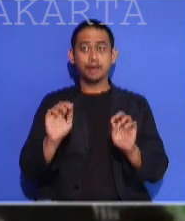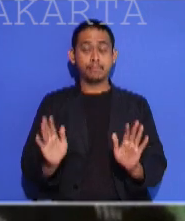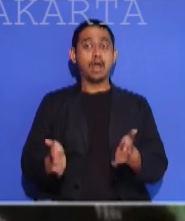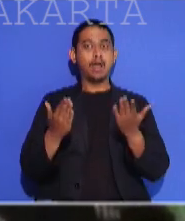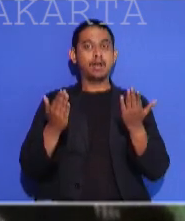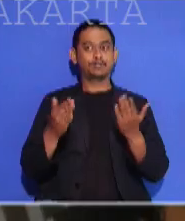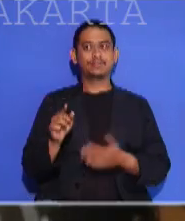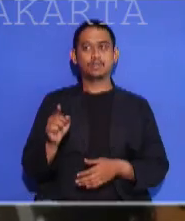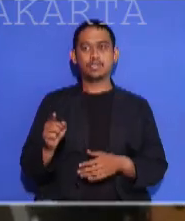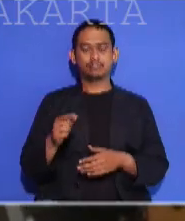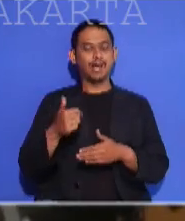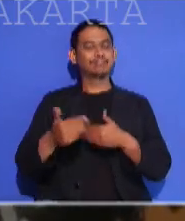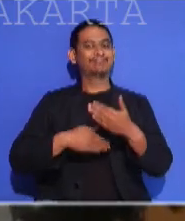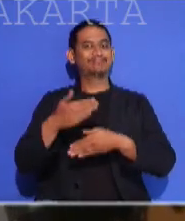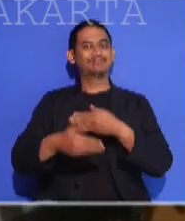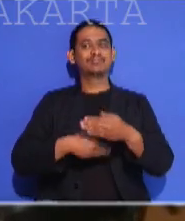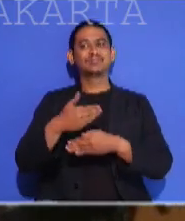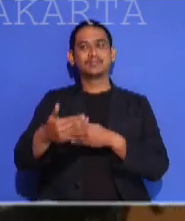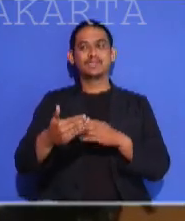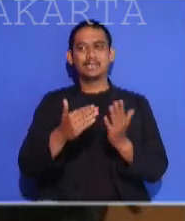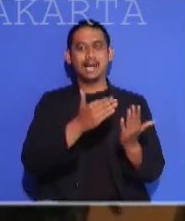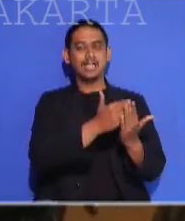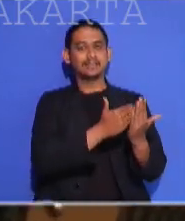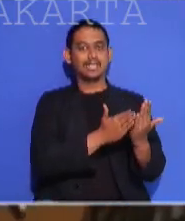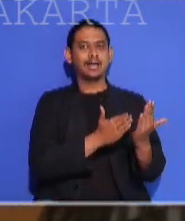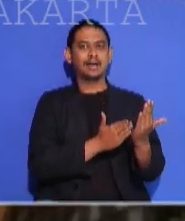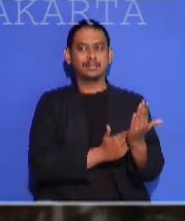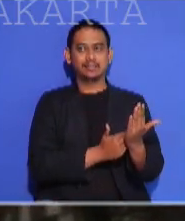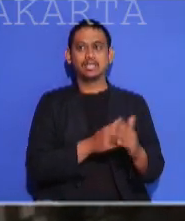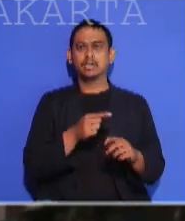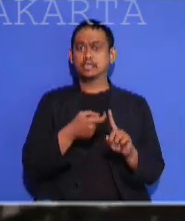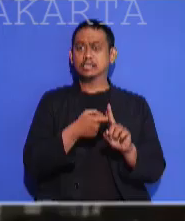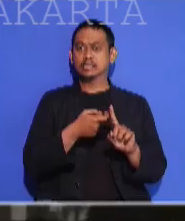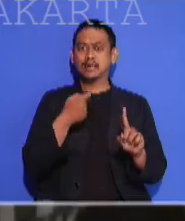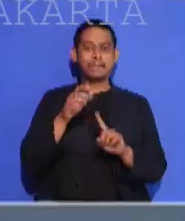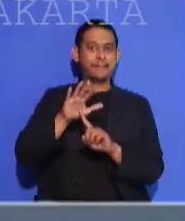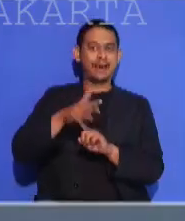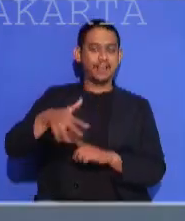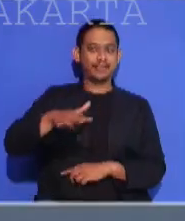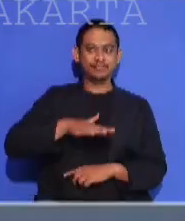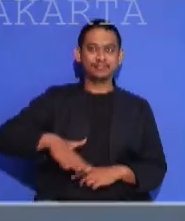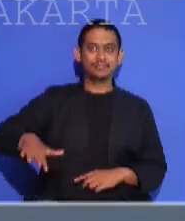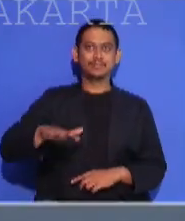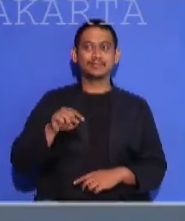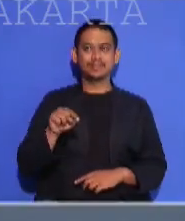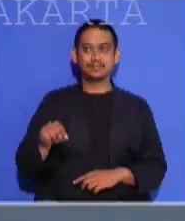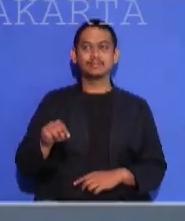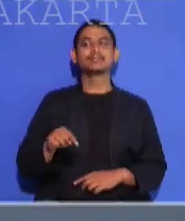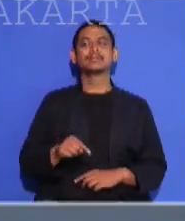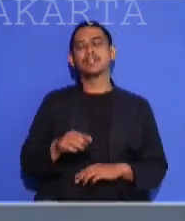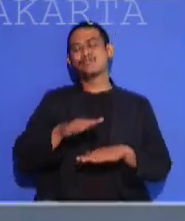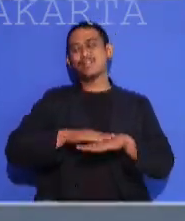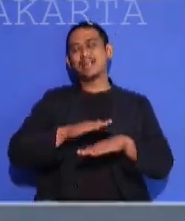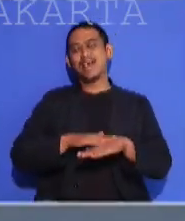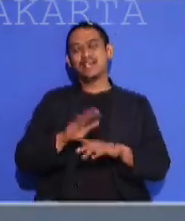ditindaklanjuti dengan Peraturan Bupati Nomor 9 tahun 2024 tentang dewan kebudayaan dewan kebudayaan